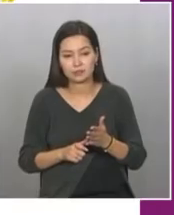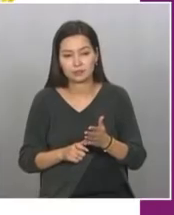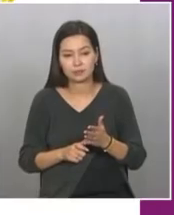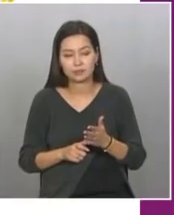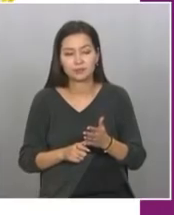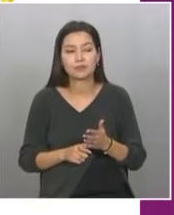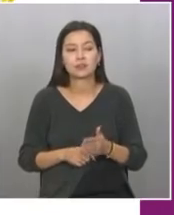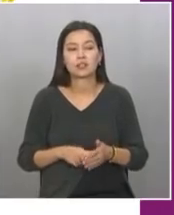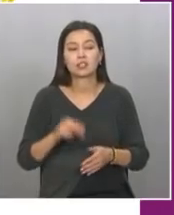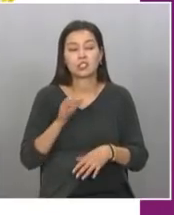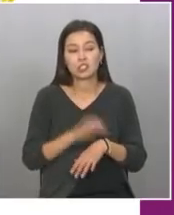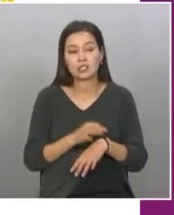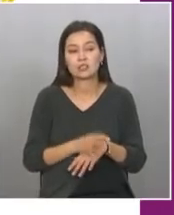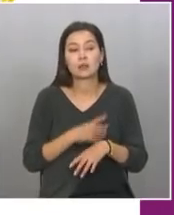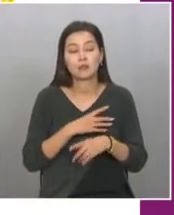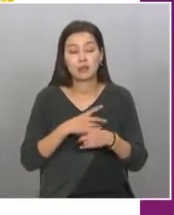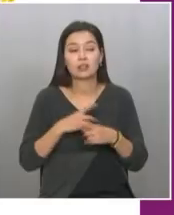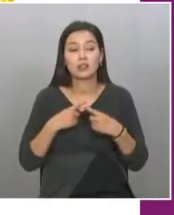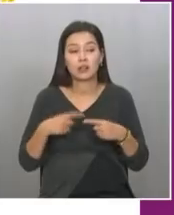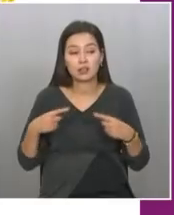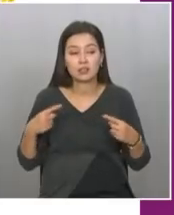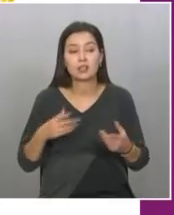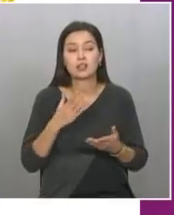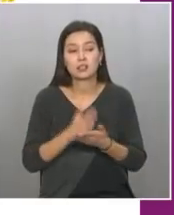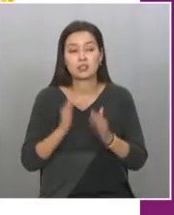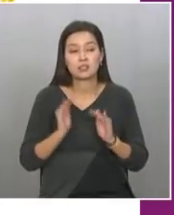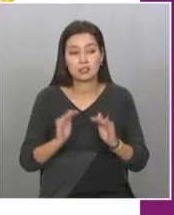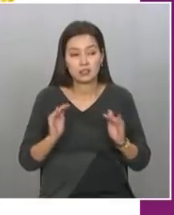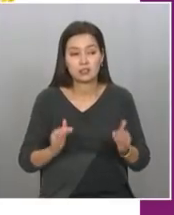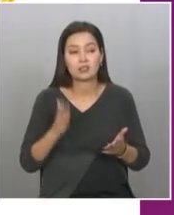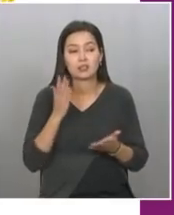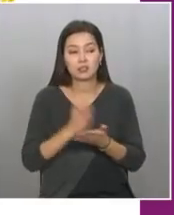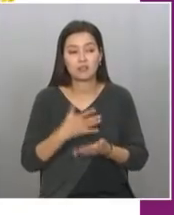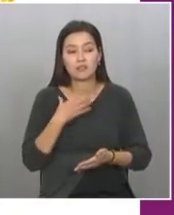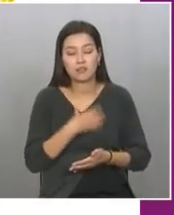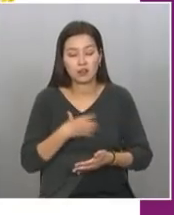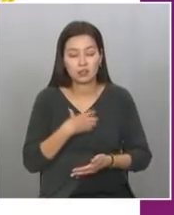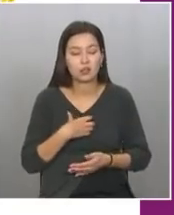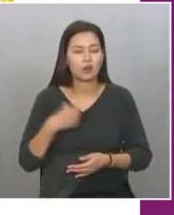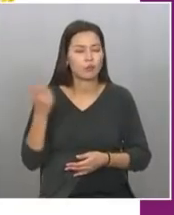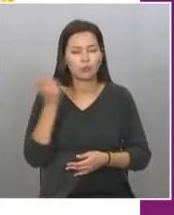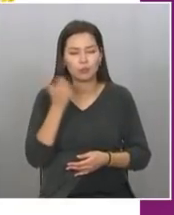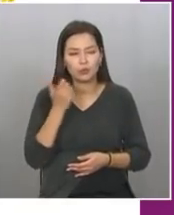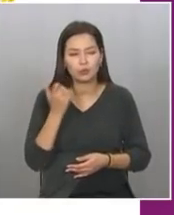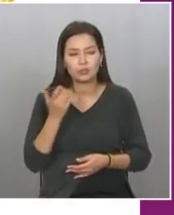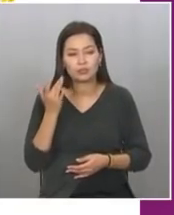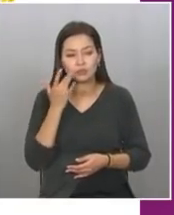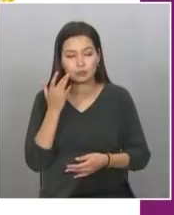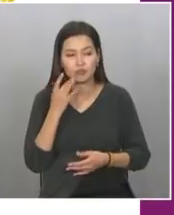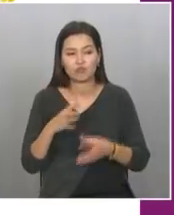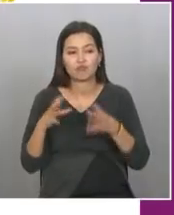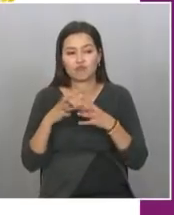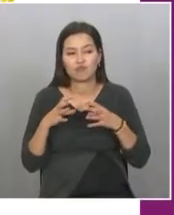Часы бывают разные. Есть детские, есть важные. Будильники пузатые,